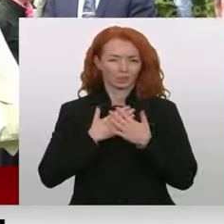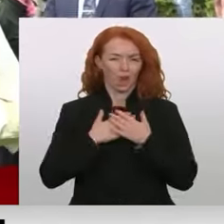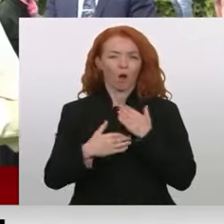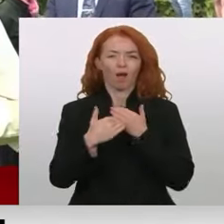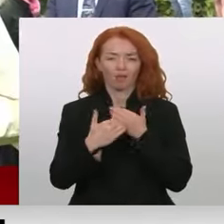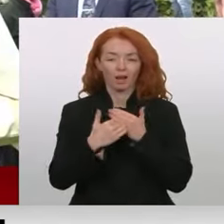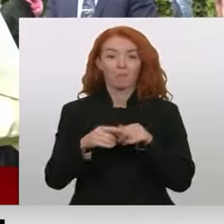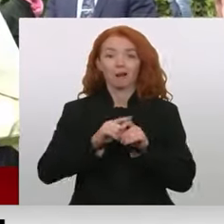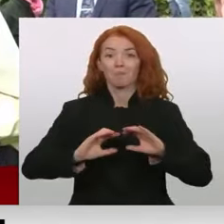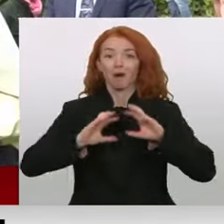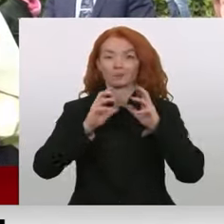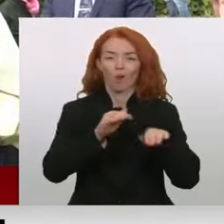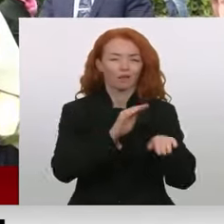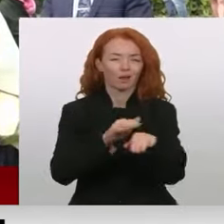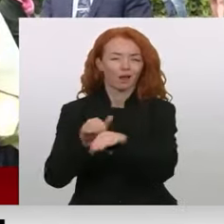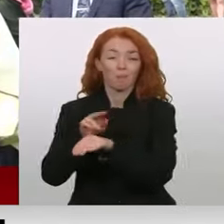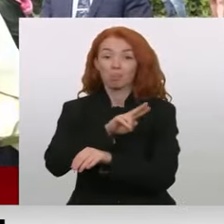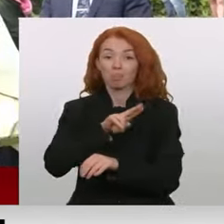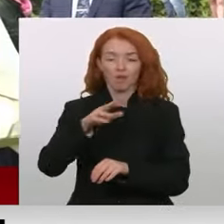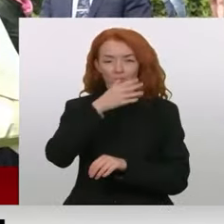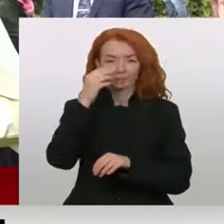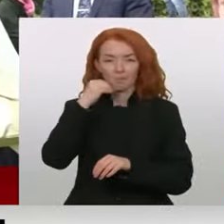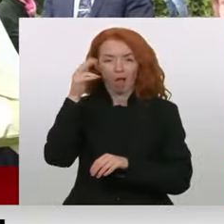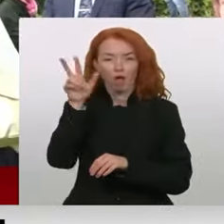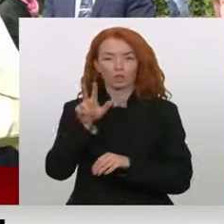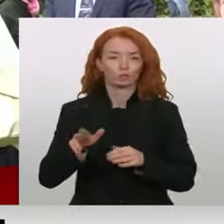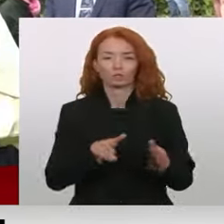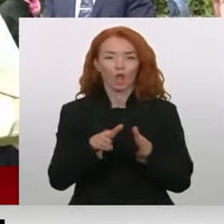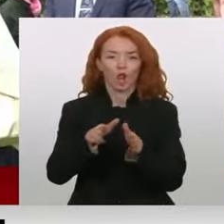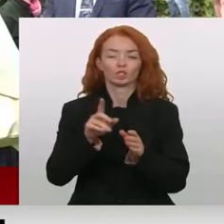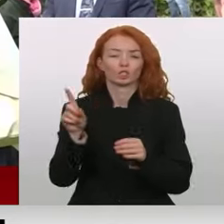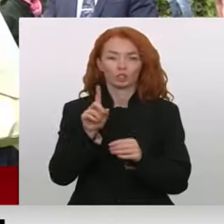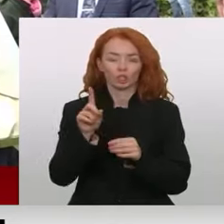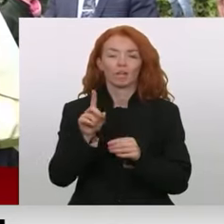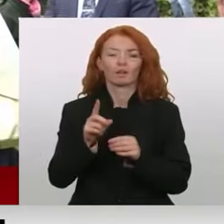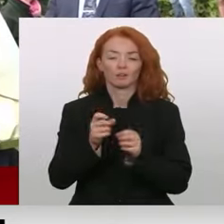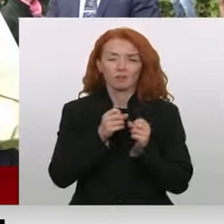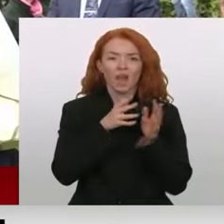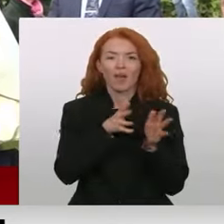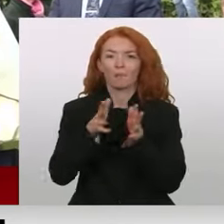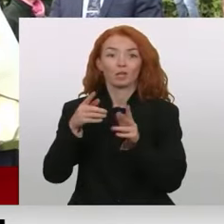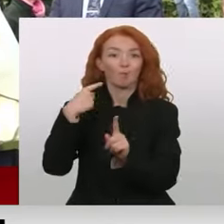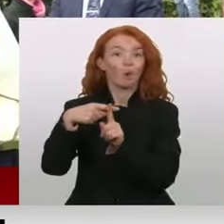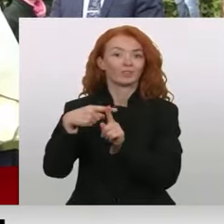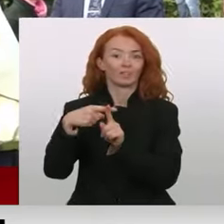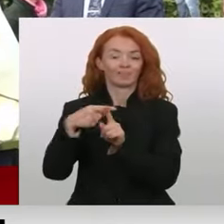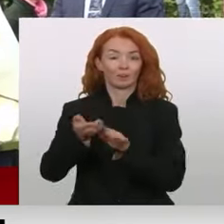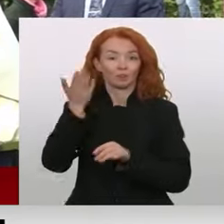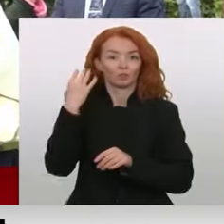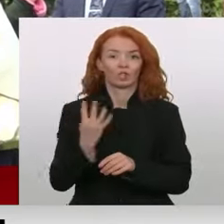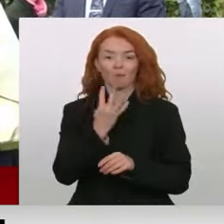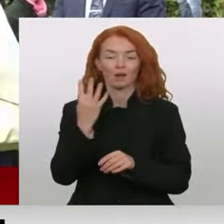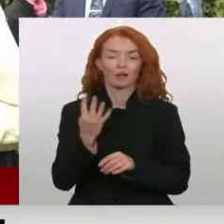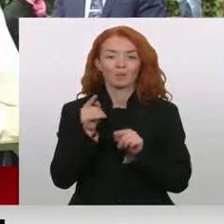atgādinām. Un neaizmirsīsim, ka Baltijas ceļš ir iespaidojis pozitīvā veidā daudzus. Pirms 4 gadiem Baltijas ceļš